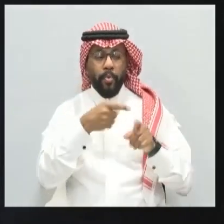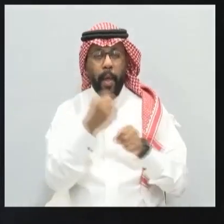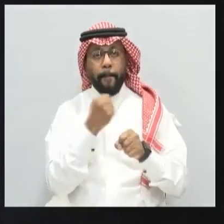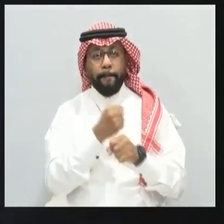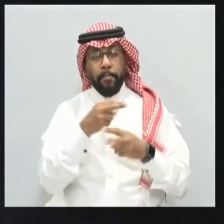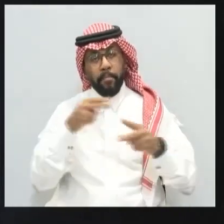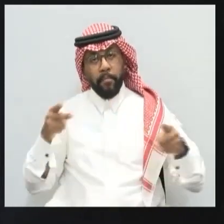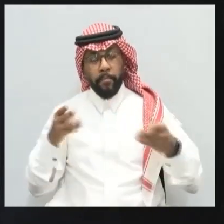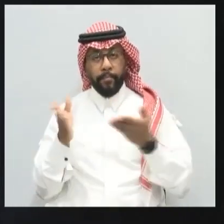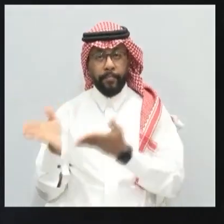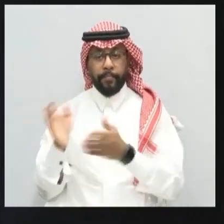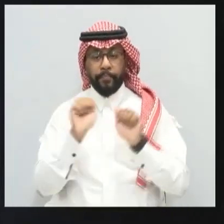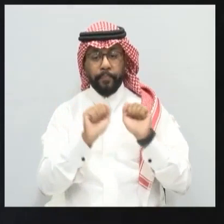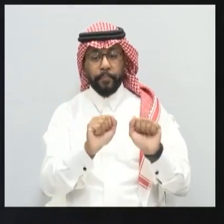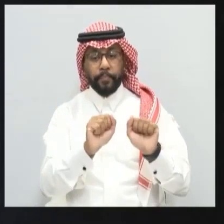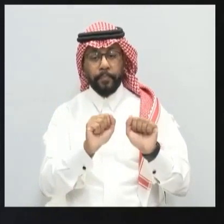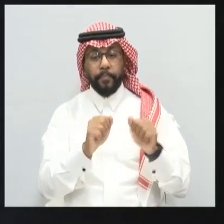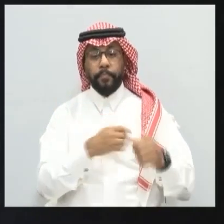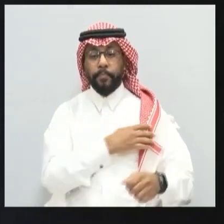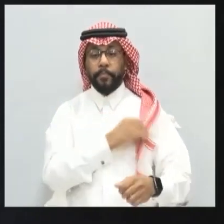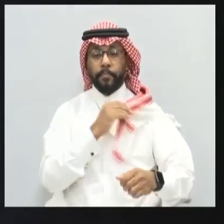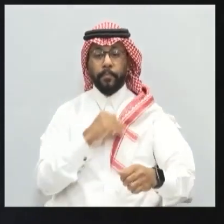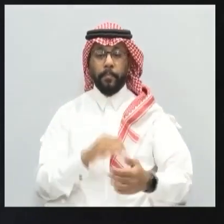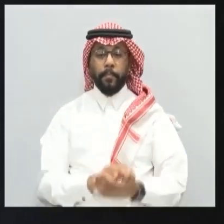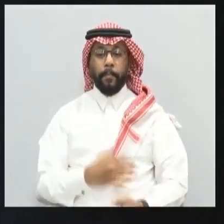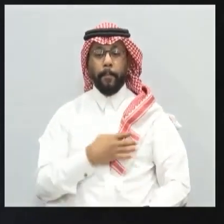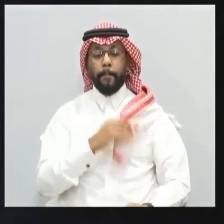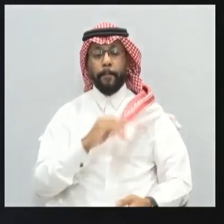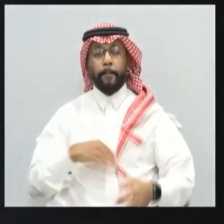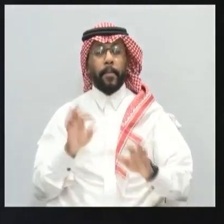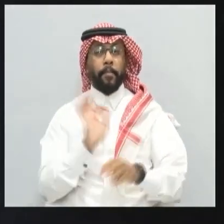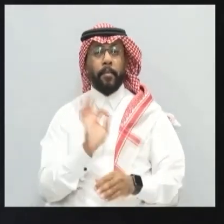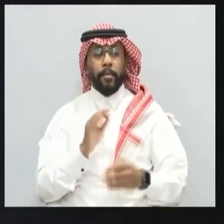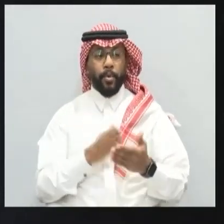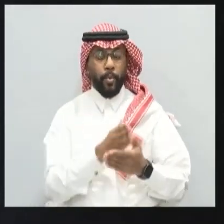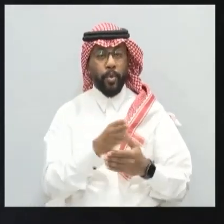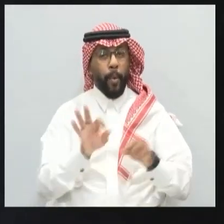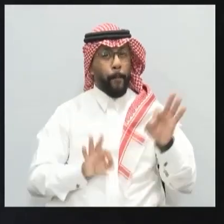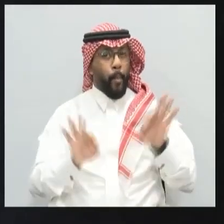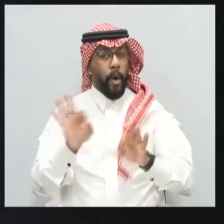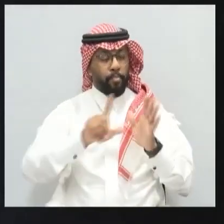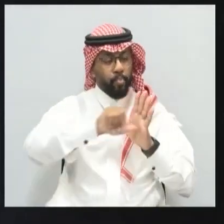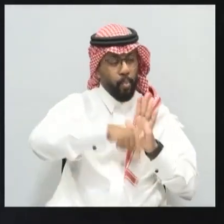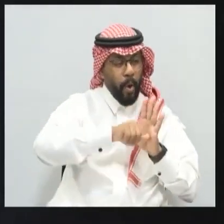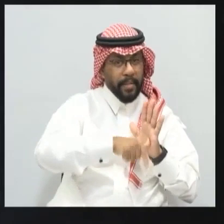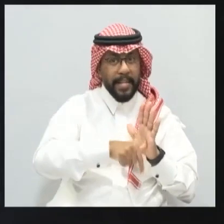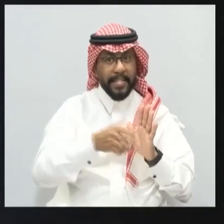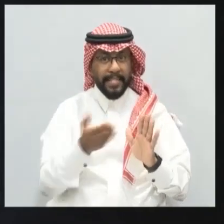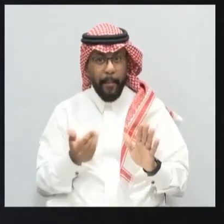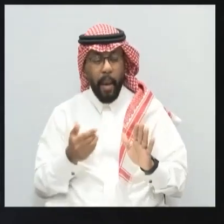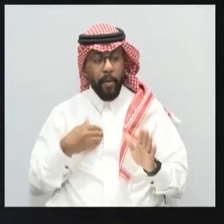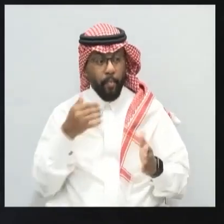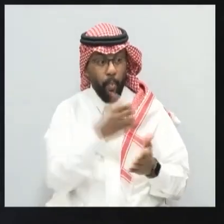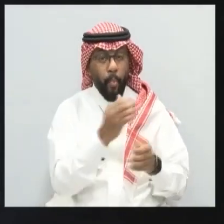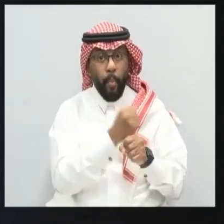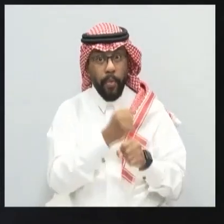المهني او العملي فحينما مثلا على سبيل المثال يتقدم مهندس للحصول على وظيفه يتم تتاكد التاكد